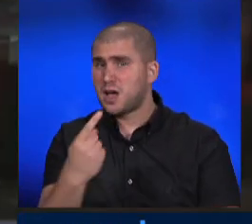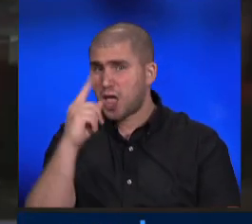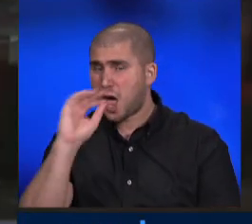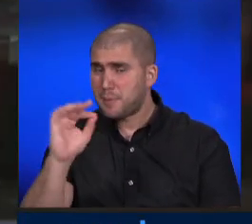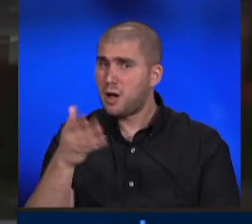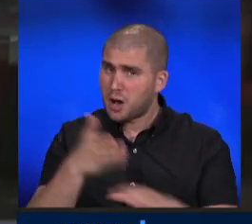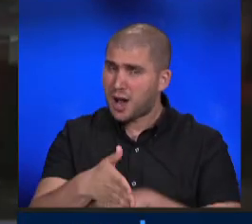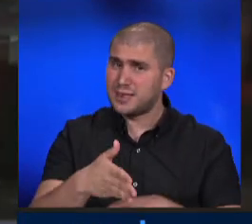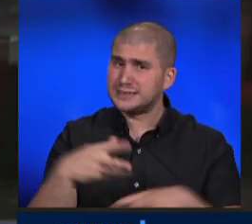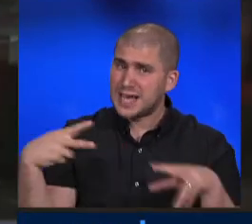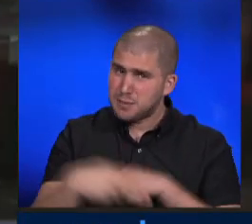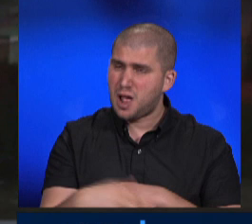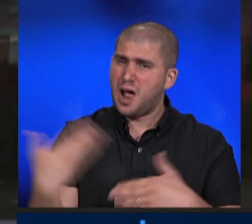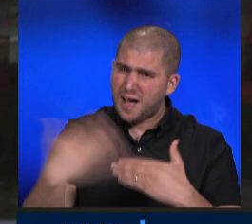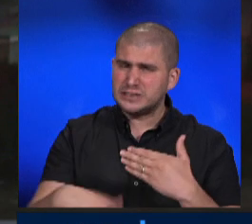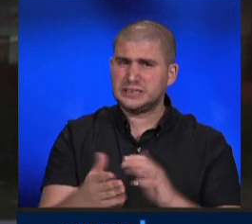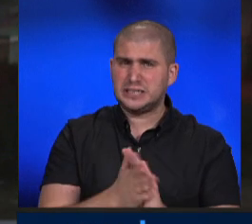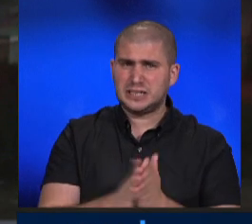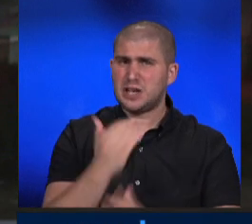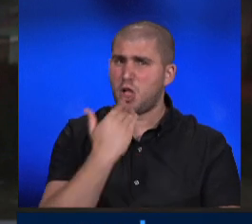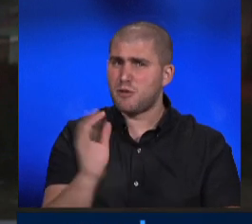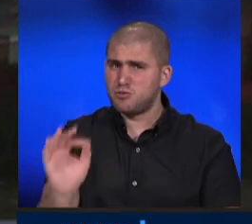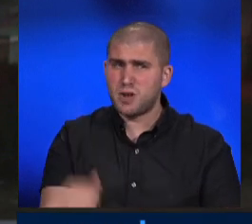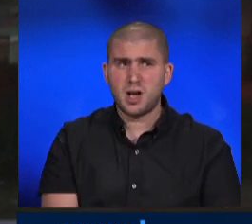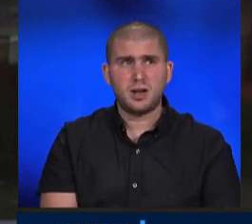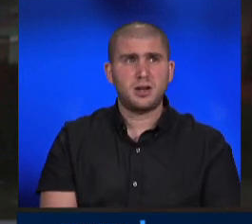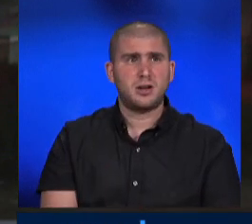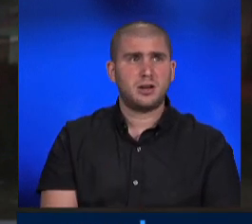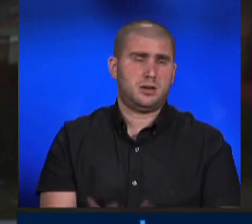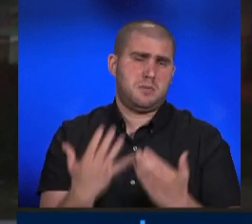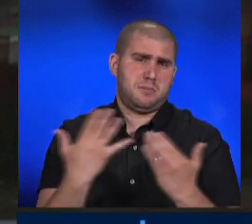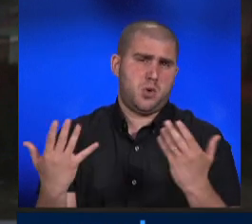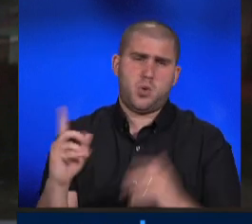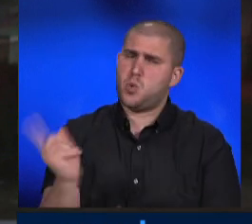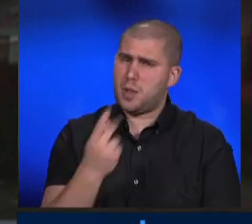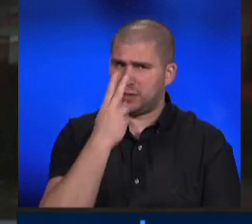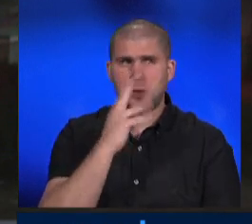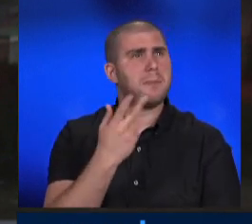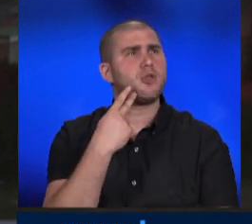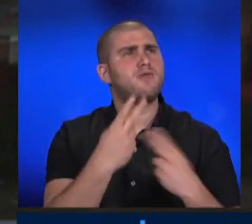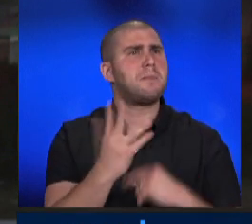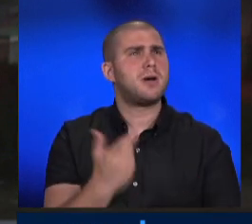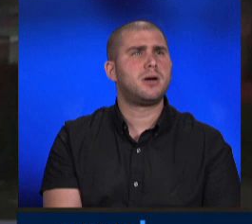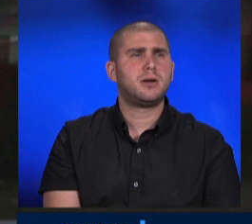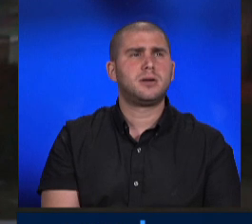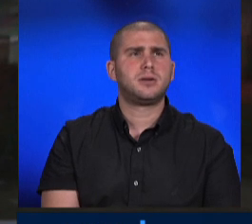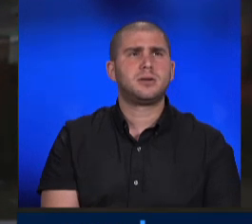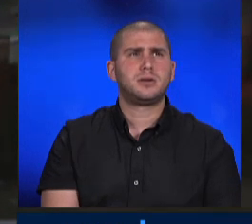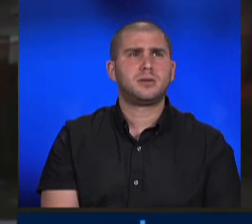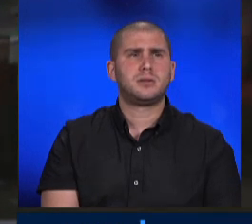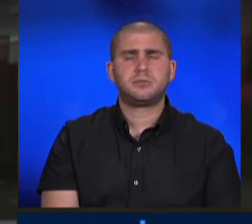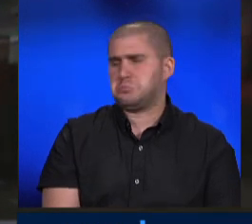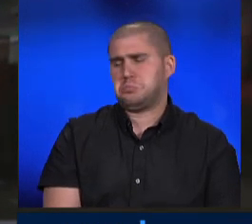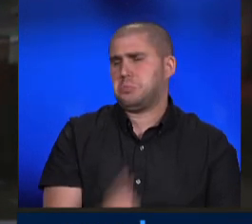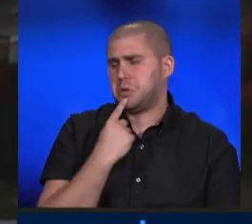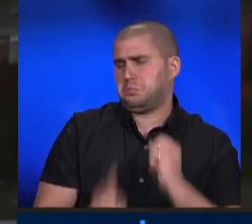לגמילה, תפסיק, זה לא עושה לך טוב. בטח. ומה הוא היה עונה לך? כולם ניסו.